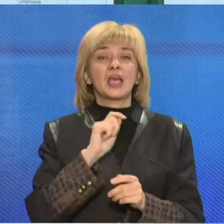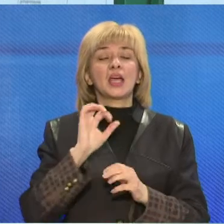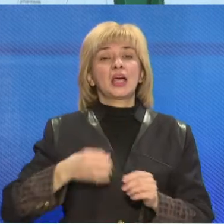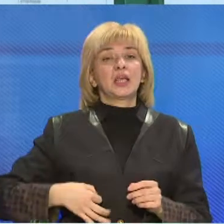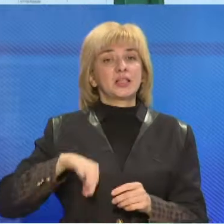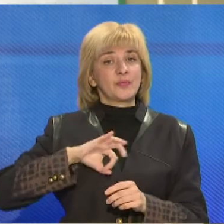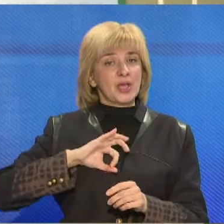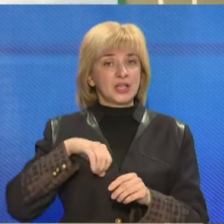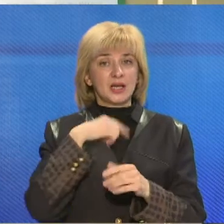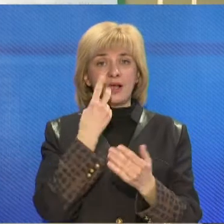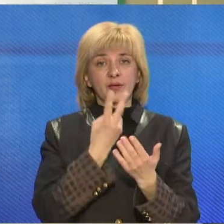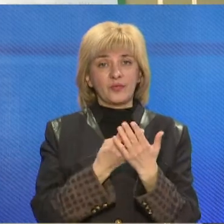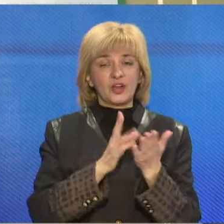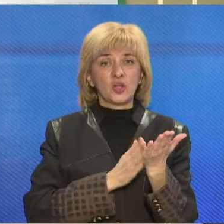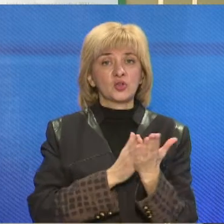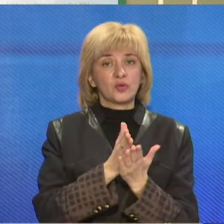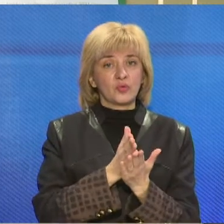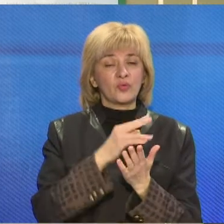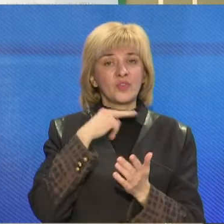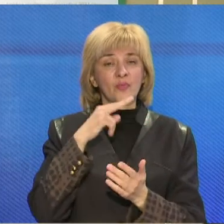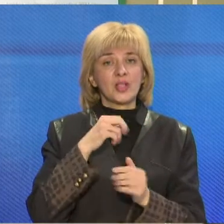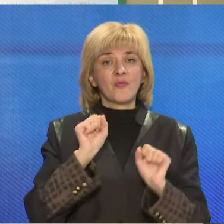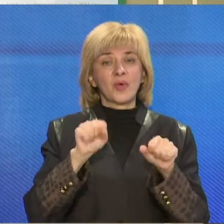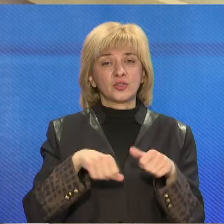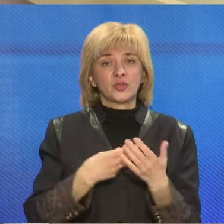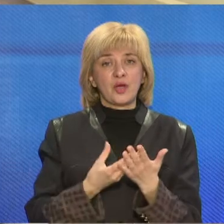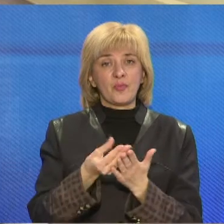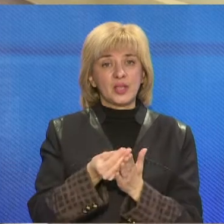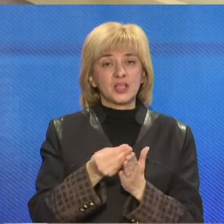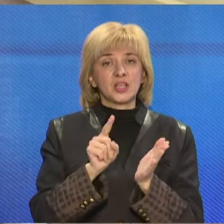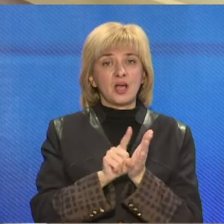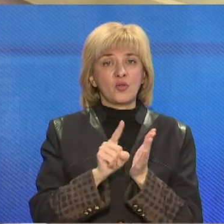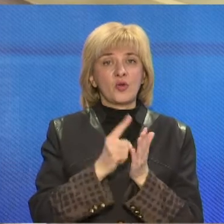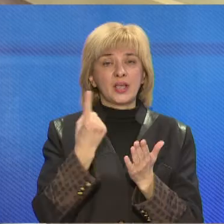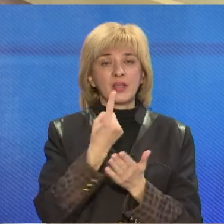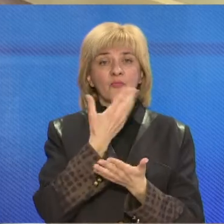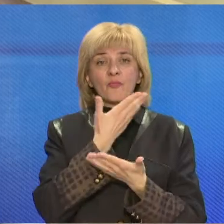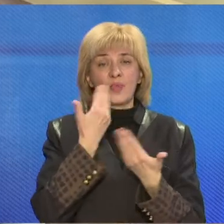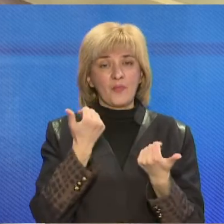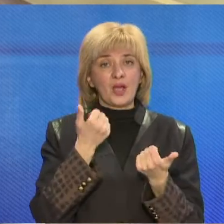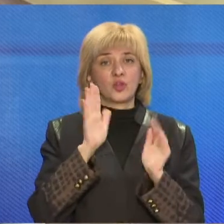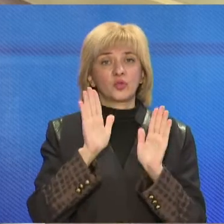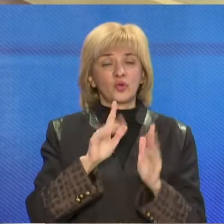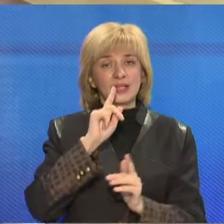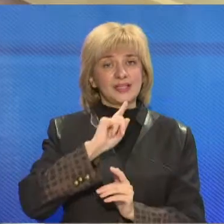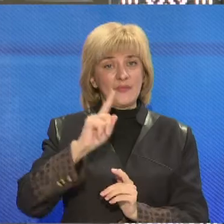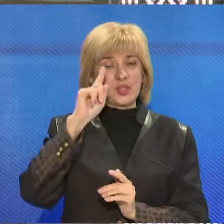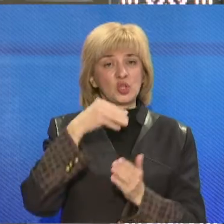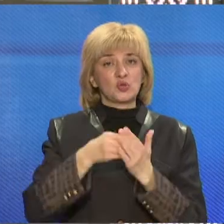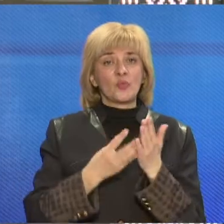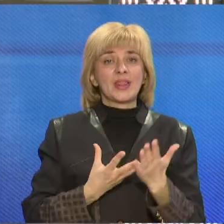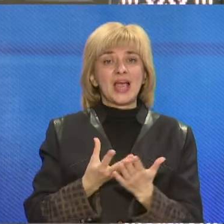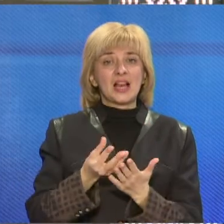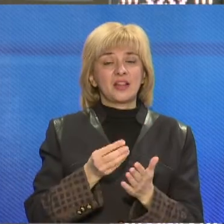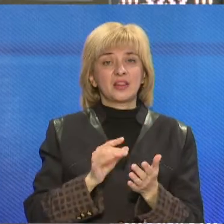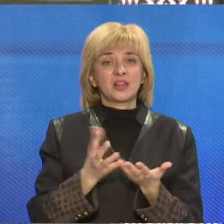Інспектори звертають увагу, можливості оплатити один податок по днях нема, тільки за місяць. Сума налічується на кожного аніматора